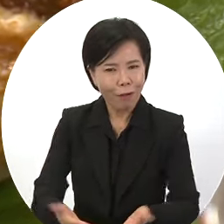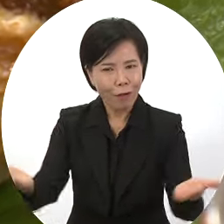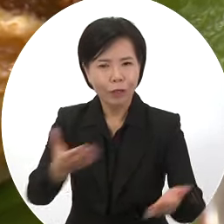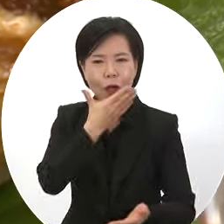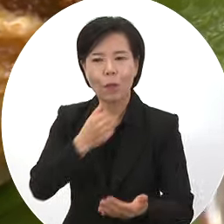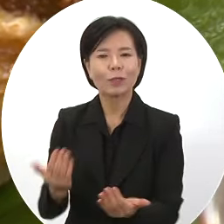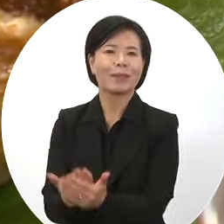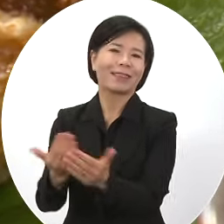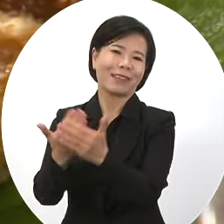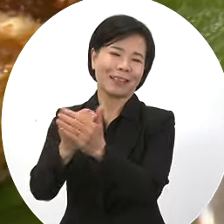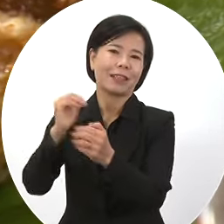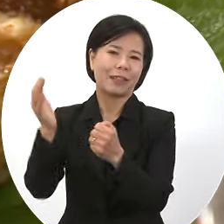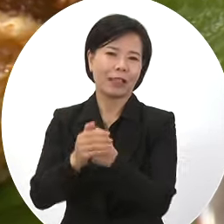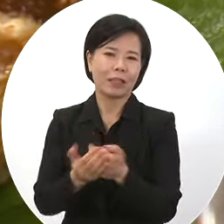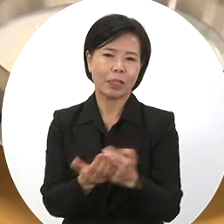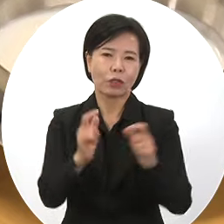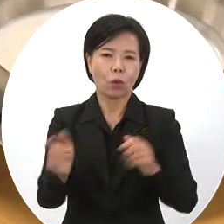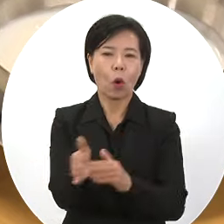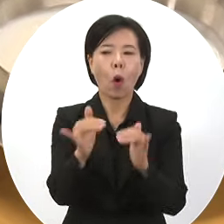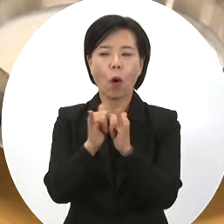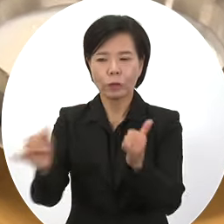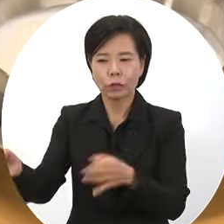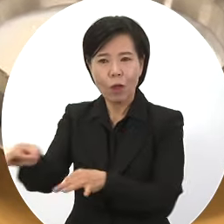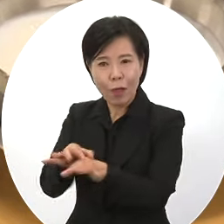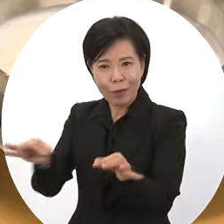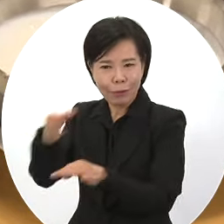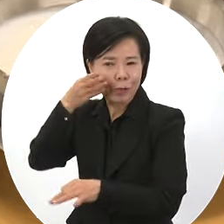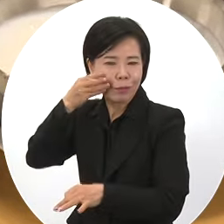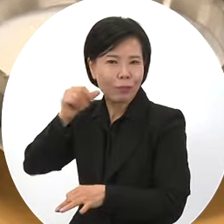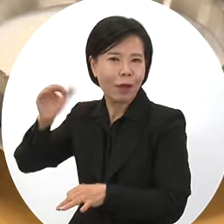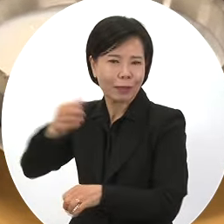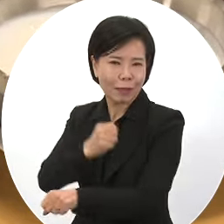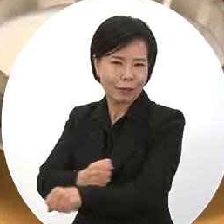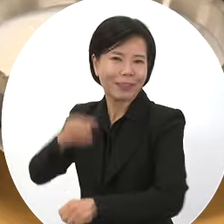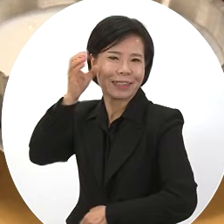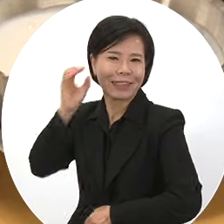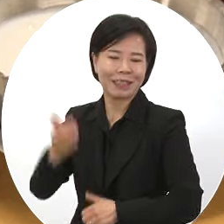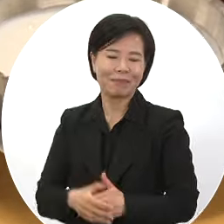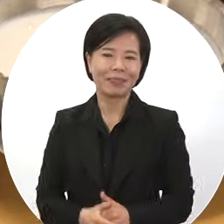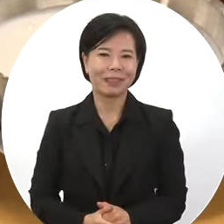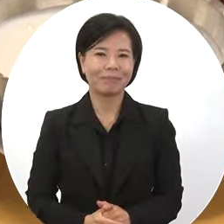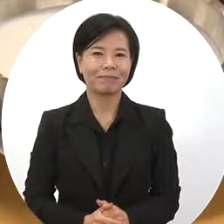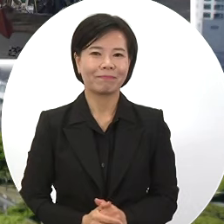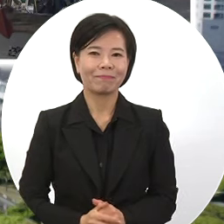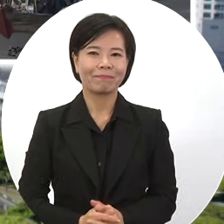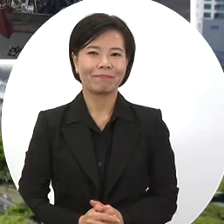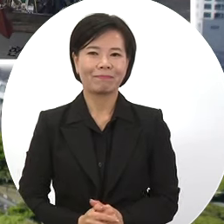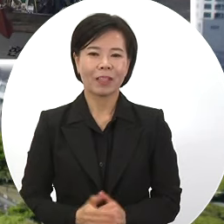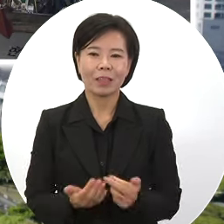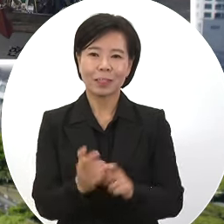취약계층의 복지 향상과 함께 제주 어업인들의 경제 활성화에 기여하기를 기대합니다.